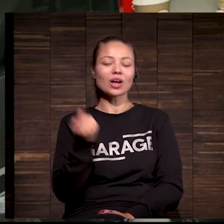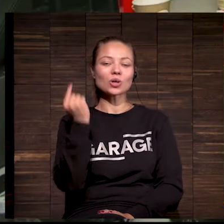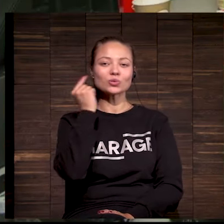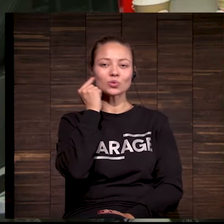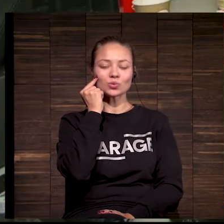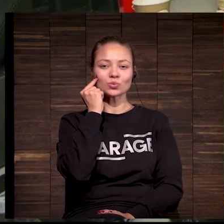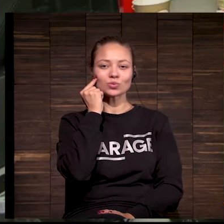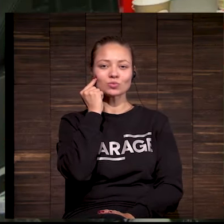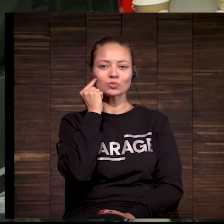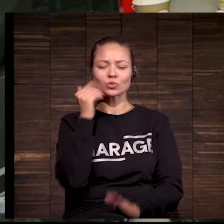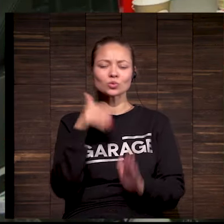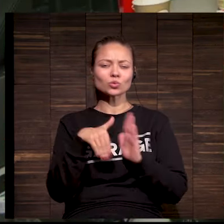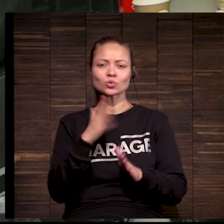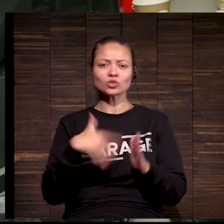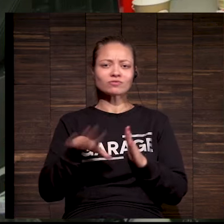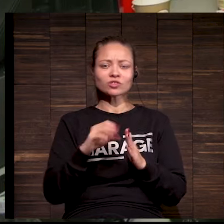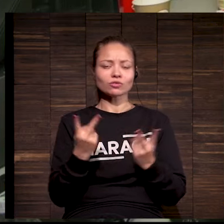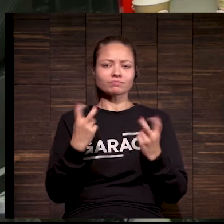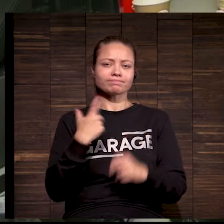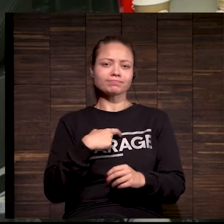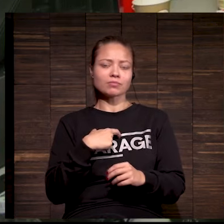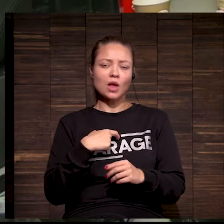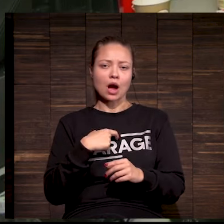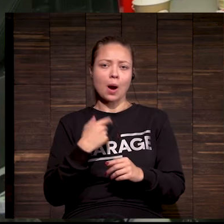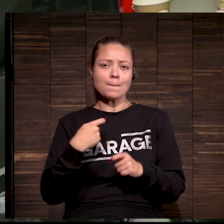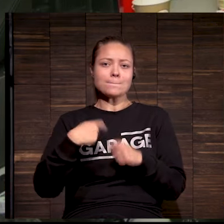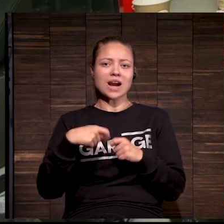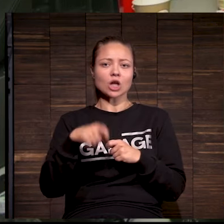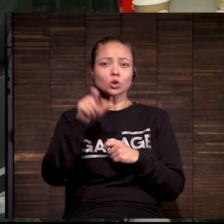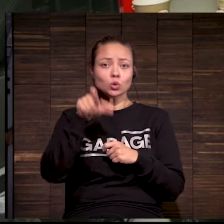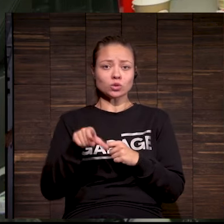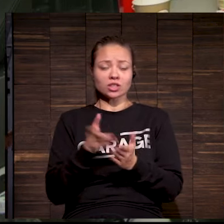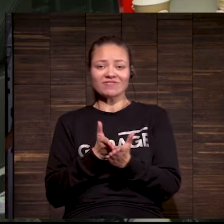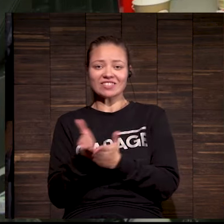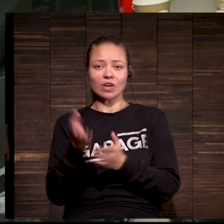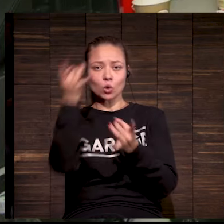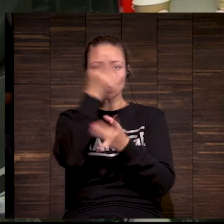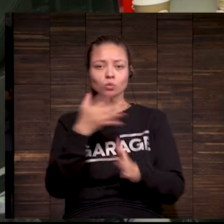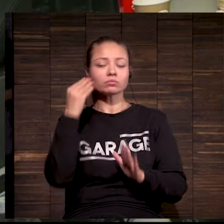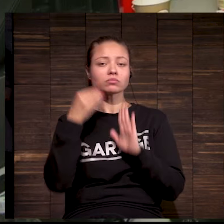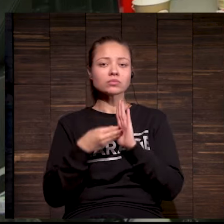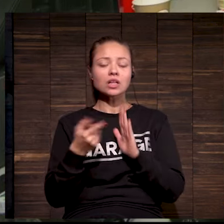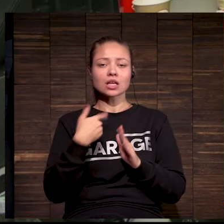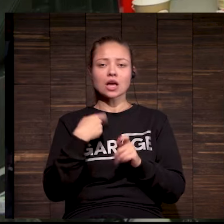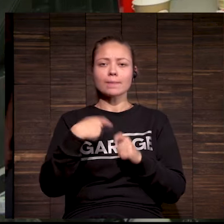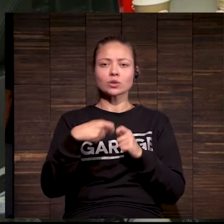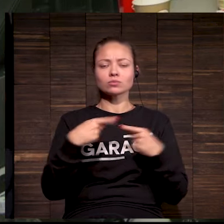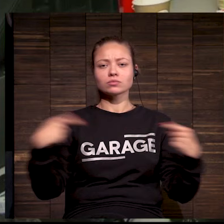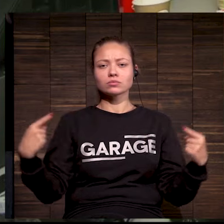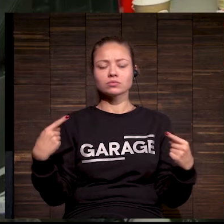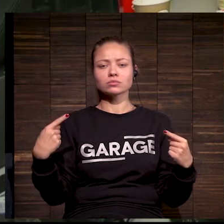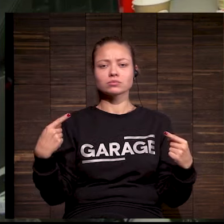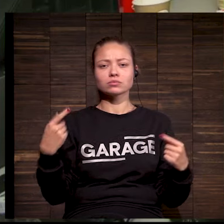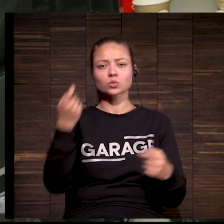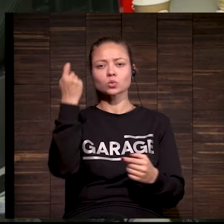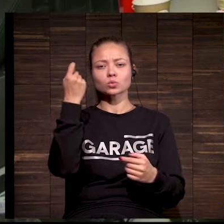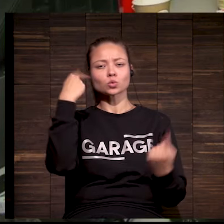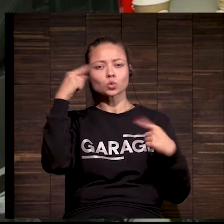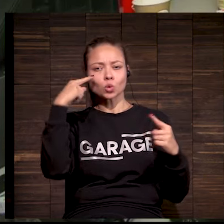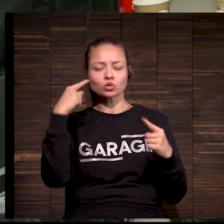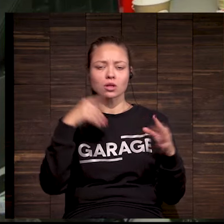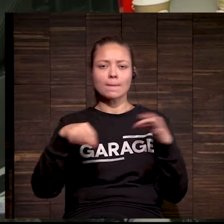лучше всего назвать себя продюсером сфере культуры то есть я продюсирую всякий художественный проект